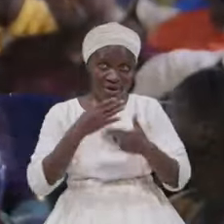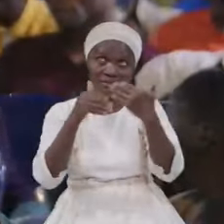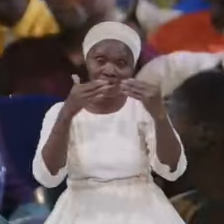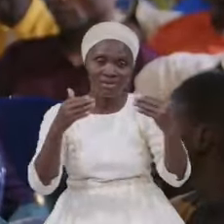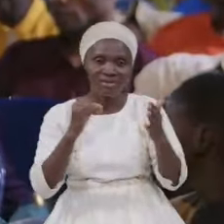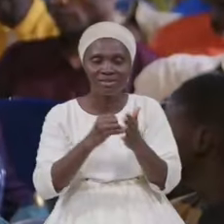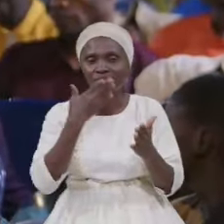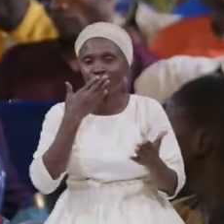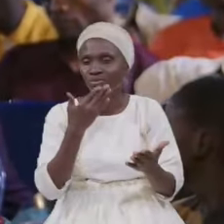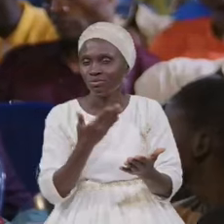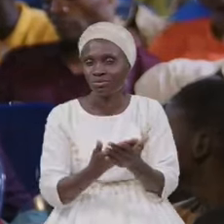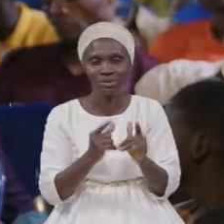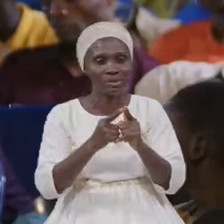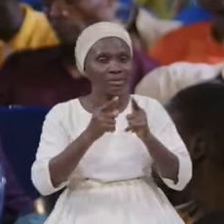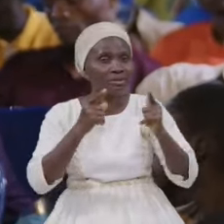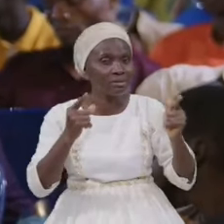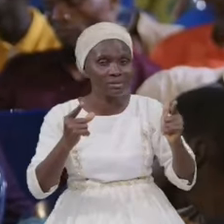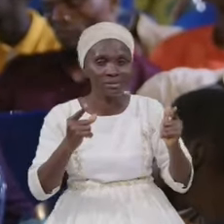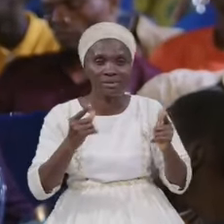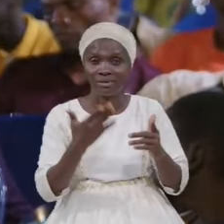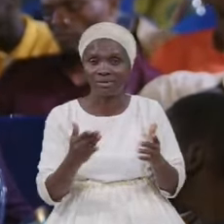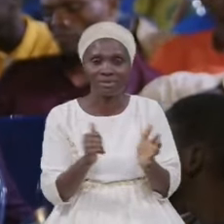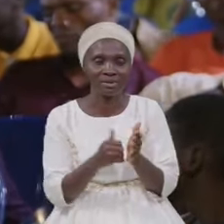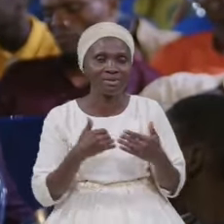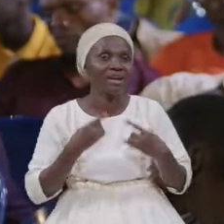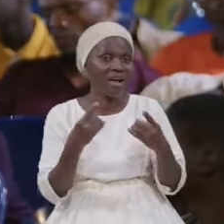grande chose qui vous est arrivée ce soir.